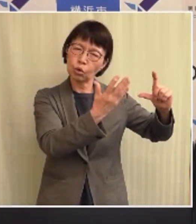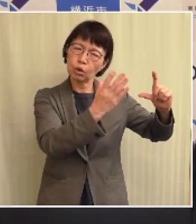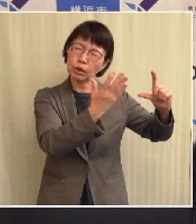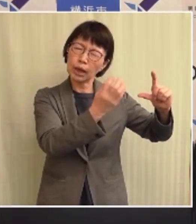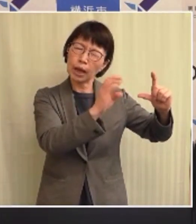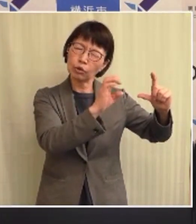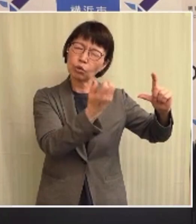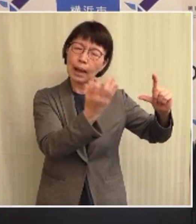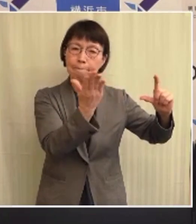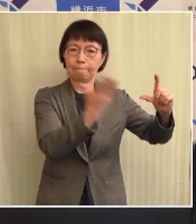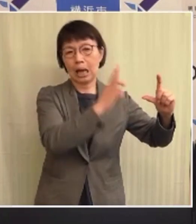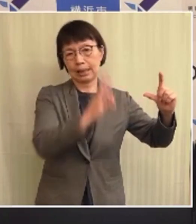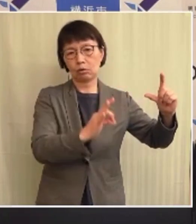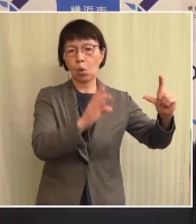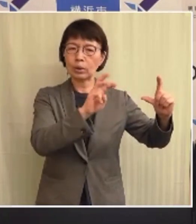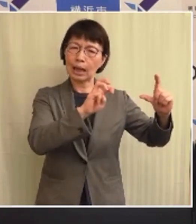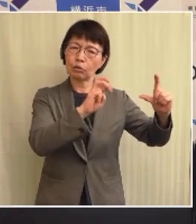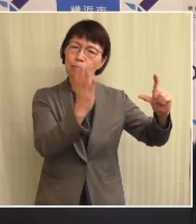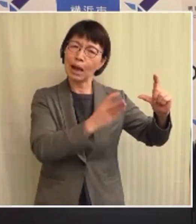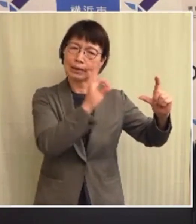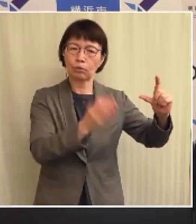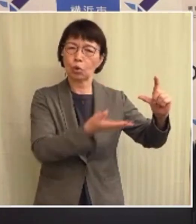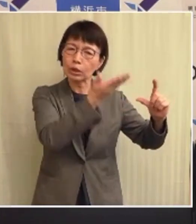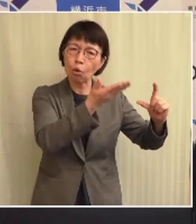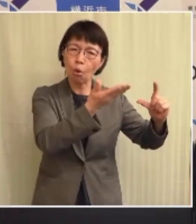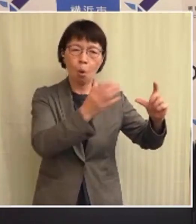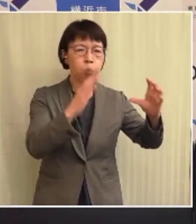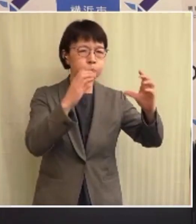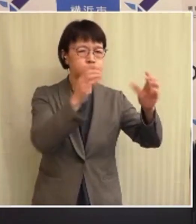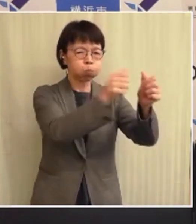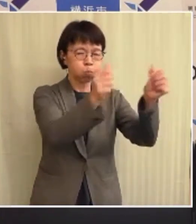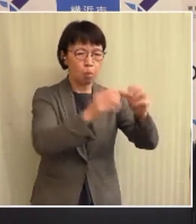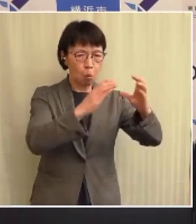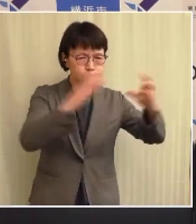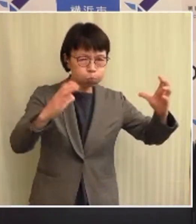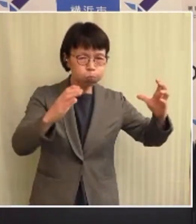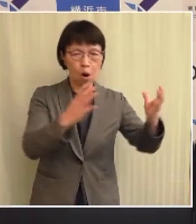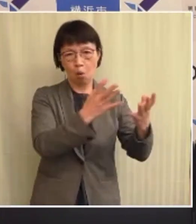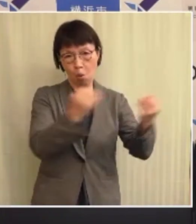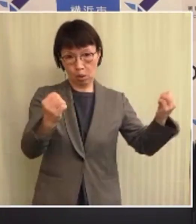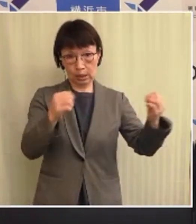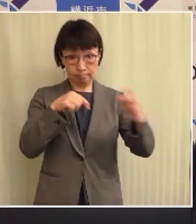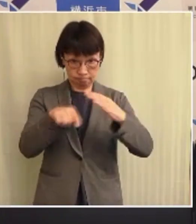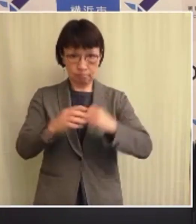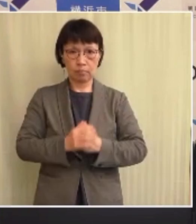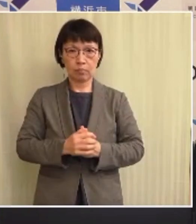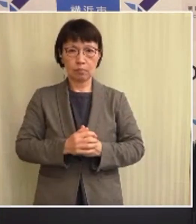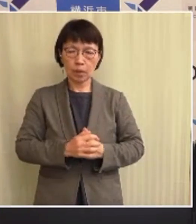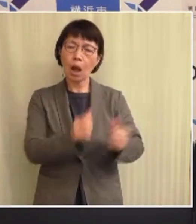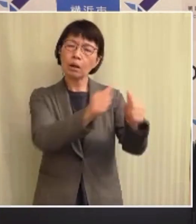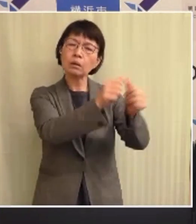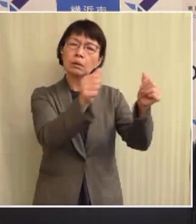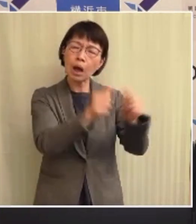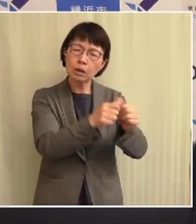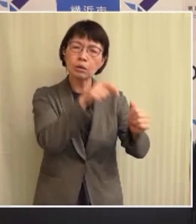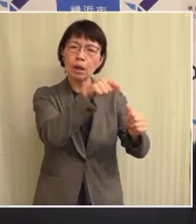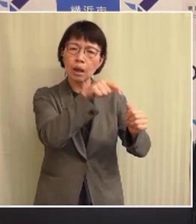30% 強という肥満者の割合になっています。でこの男性のデータ